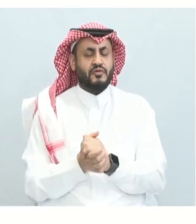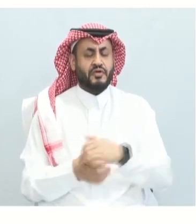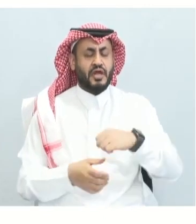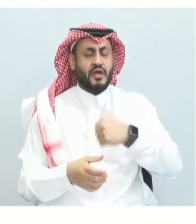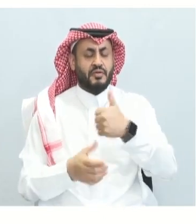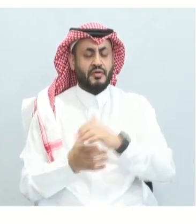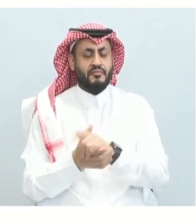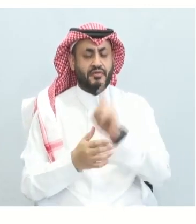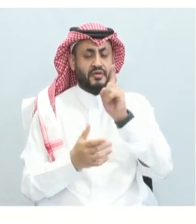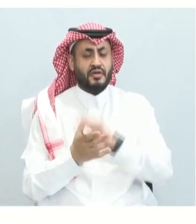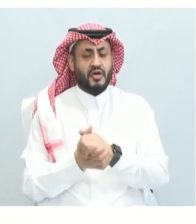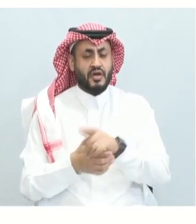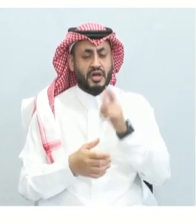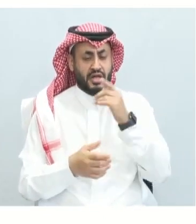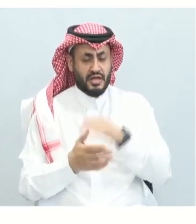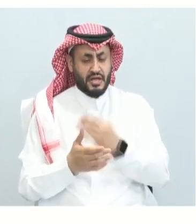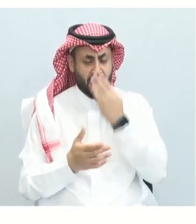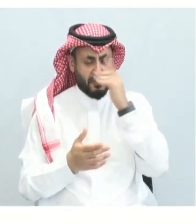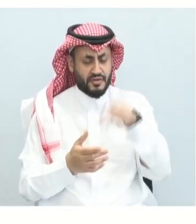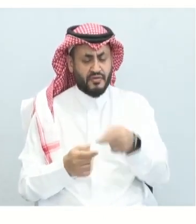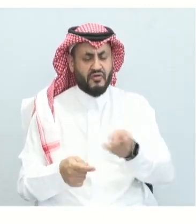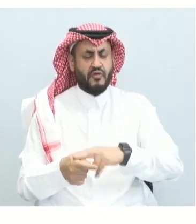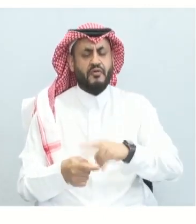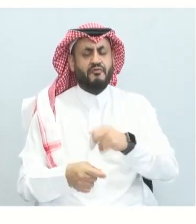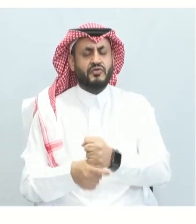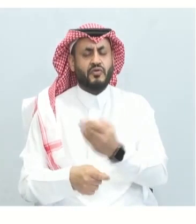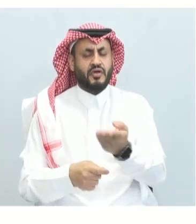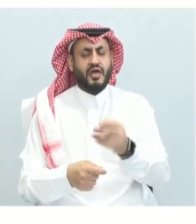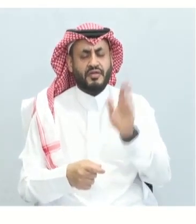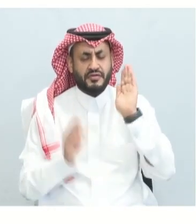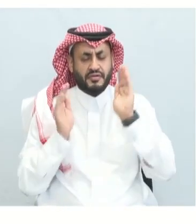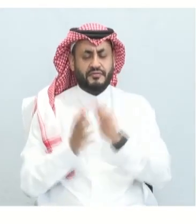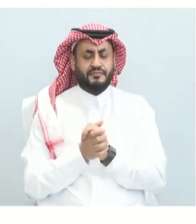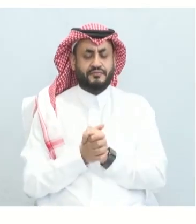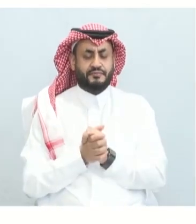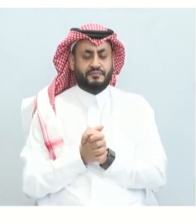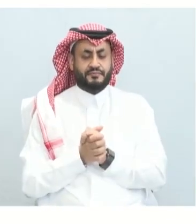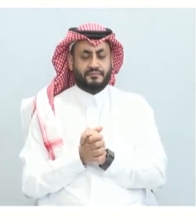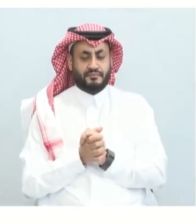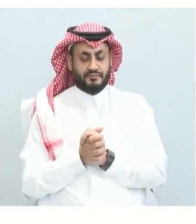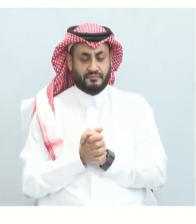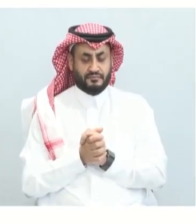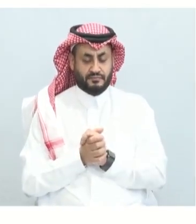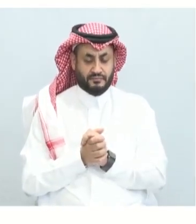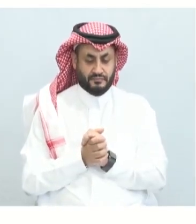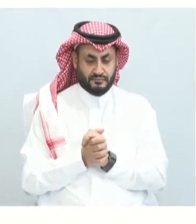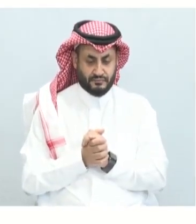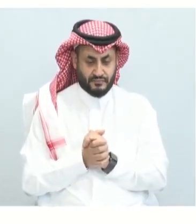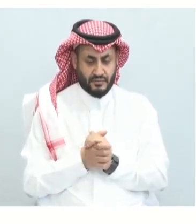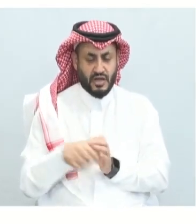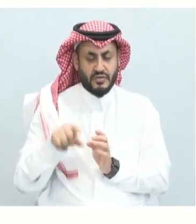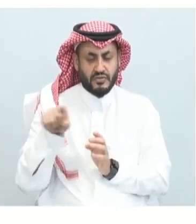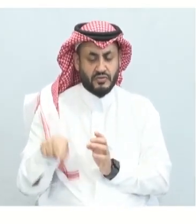سبحانه وتعالى لعباده المواظبين على هذه السنن الرواتب هنا